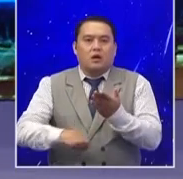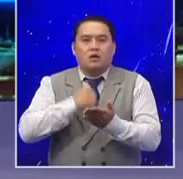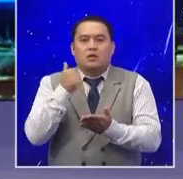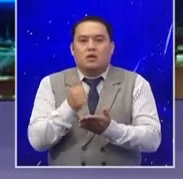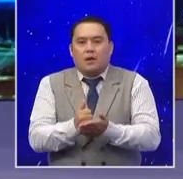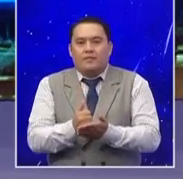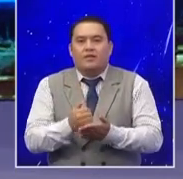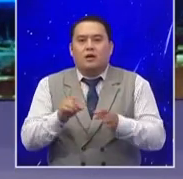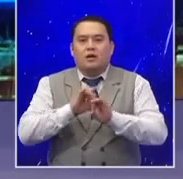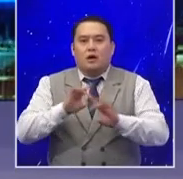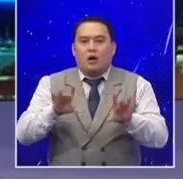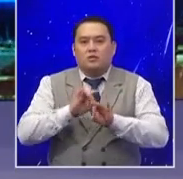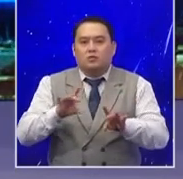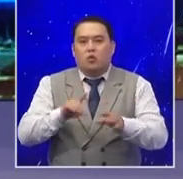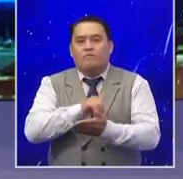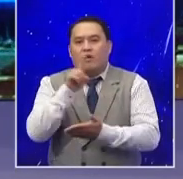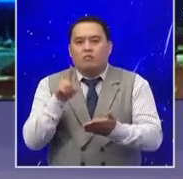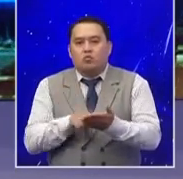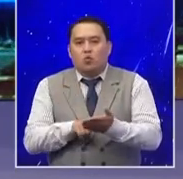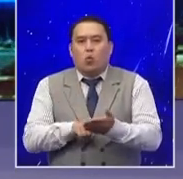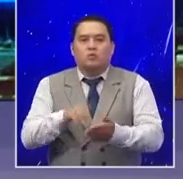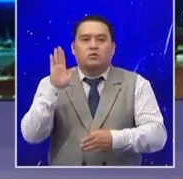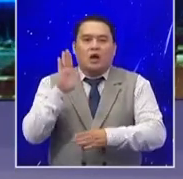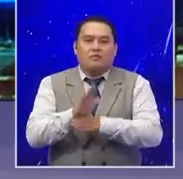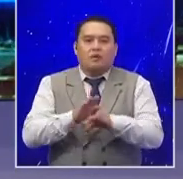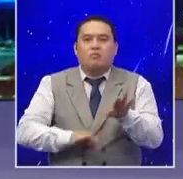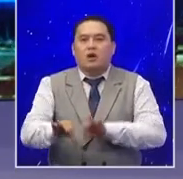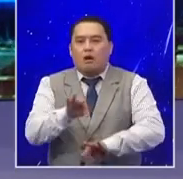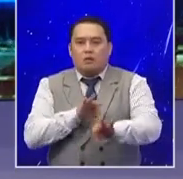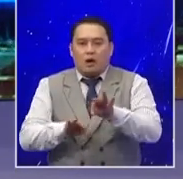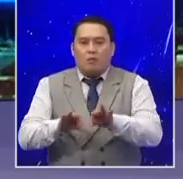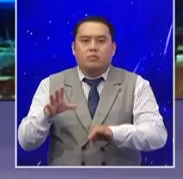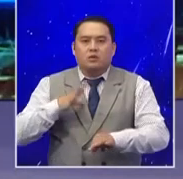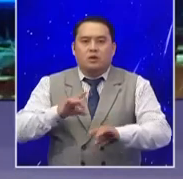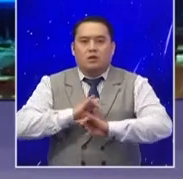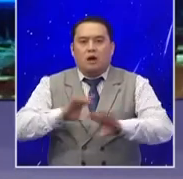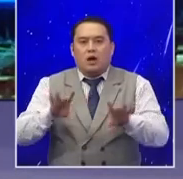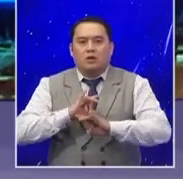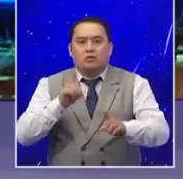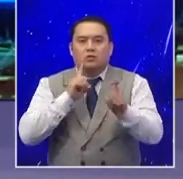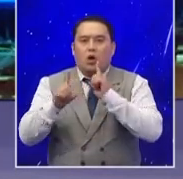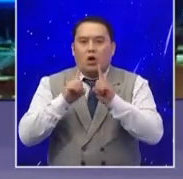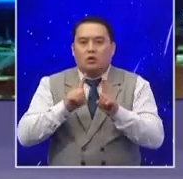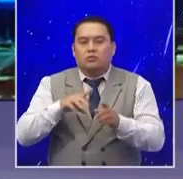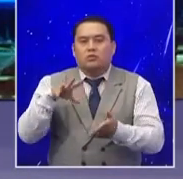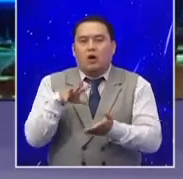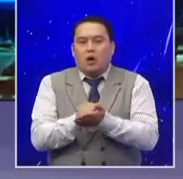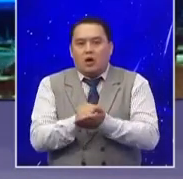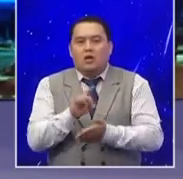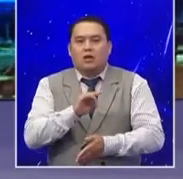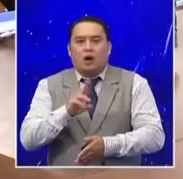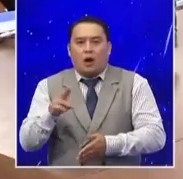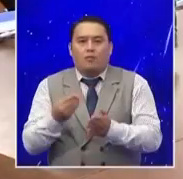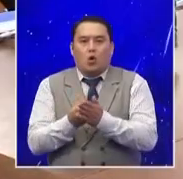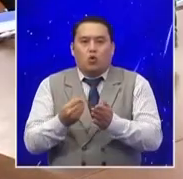премьер-министра Аскара Мамина были рассмотрены вопросы реализации индустриальных проектов. Как было отмечено в ходе заседания, благодаря карте индустриализации